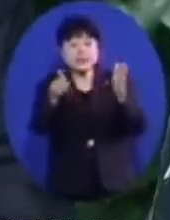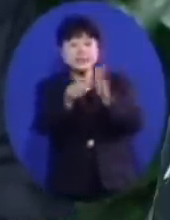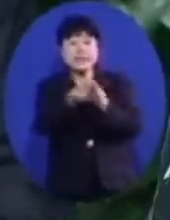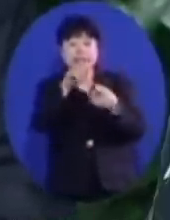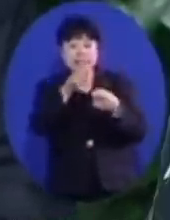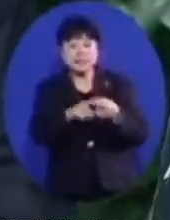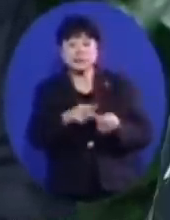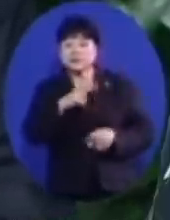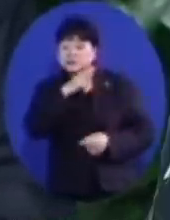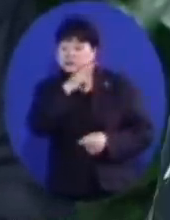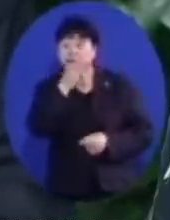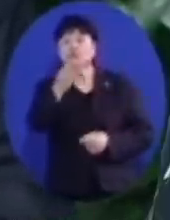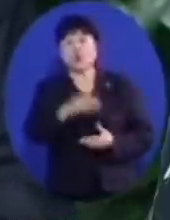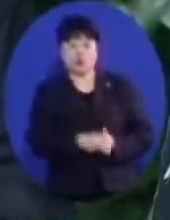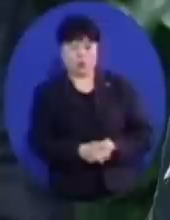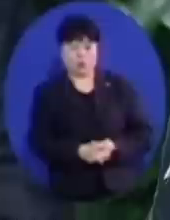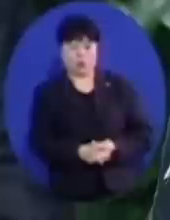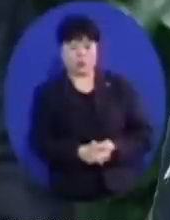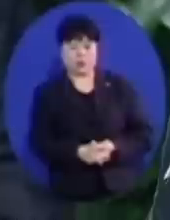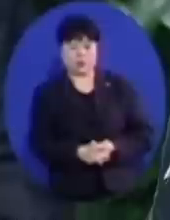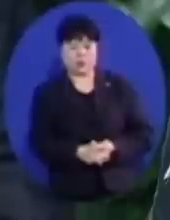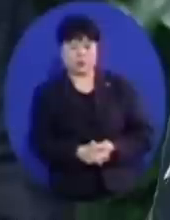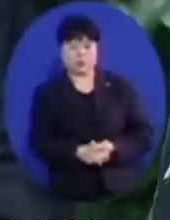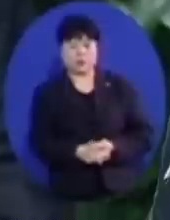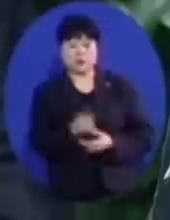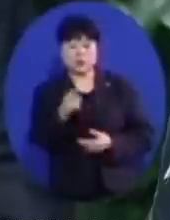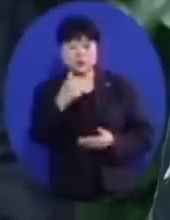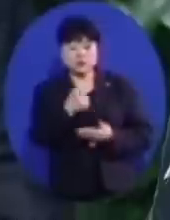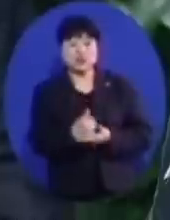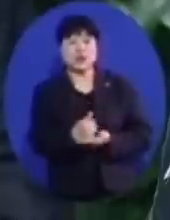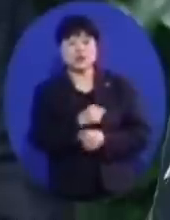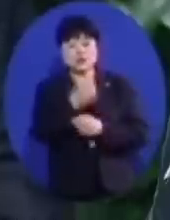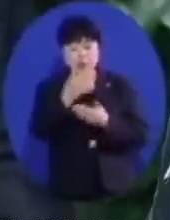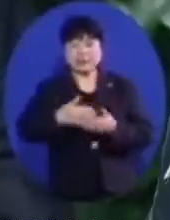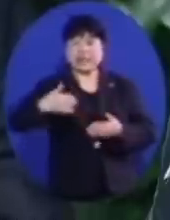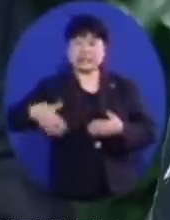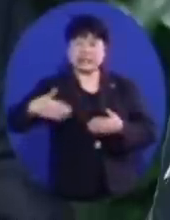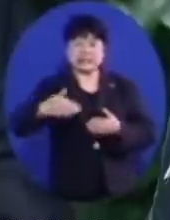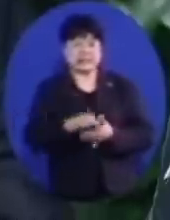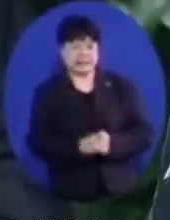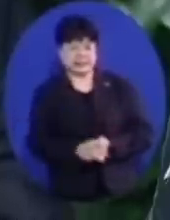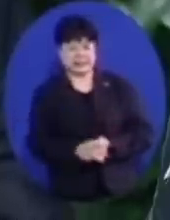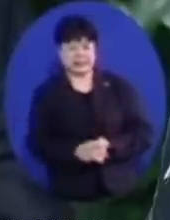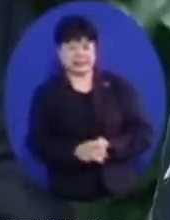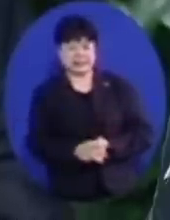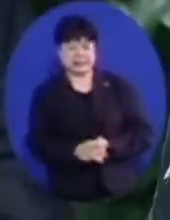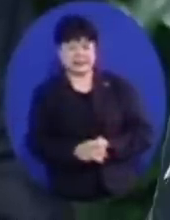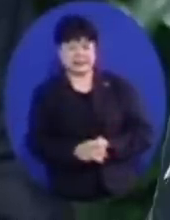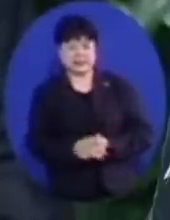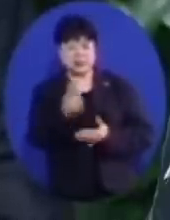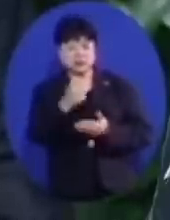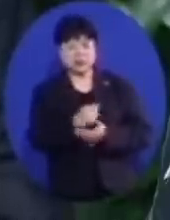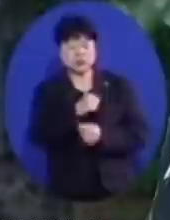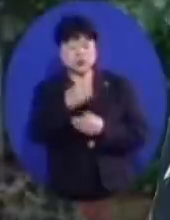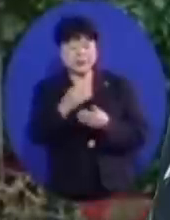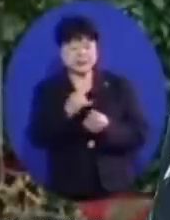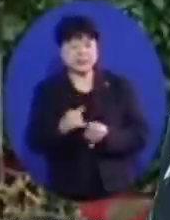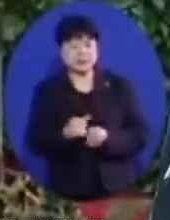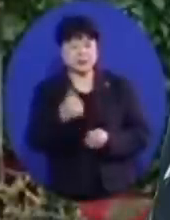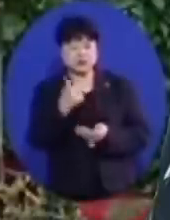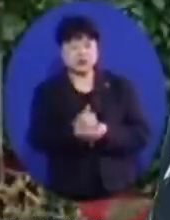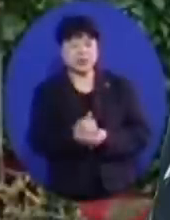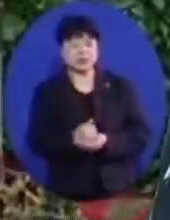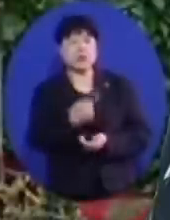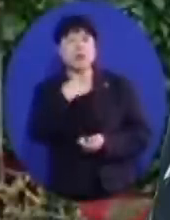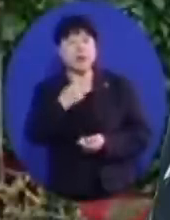대해서 의심을 갖게 되는 것입니다 네가 죄를 용서받기는 무슨 죄의 용서를 받았어 죄를 용서받은 사람이 또 죄를